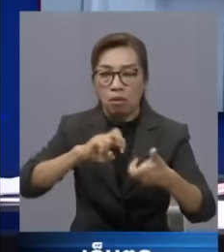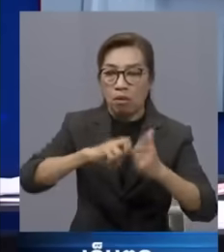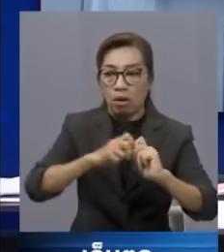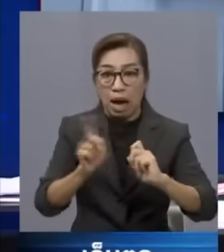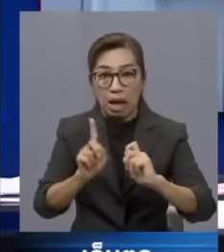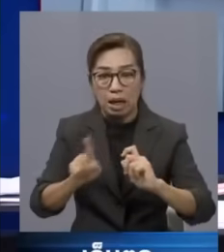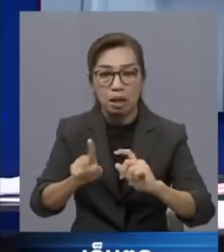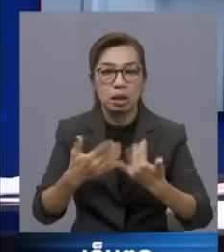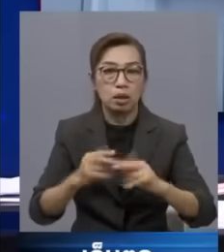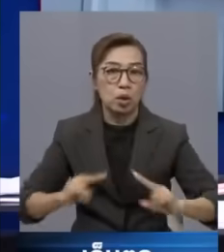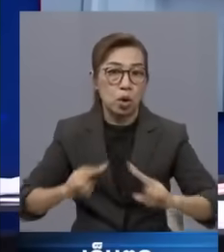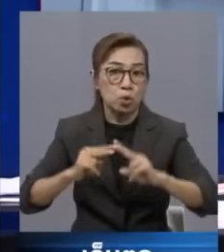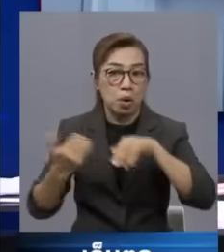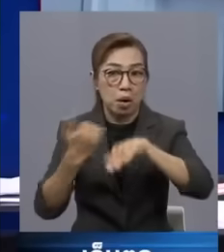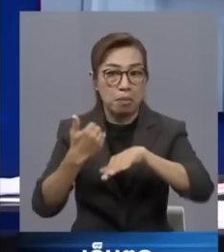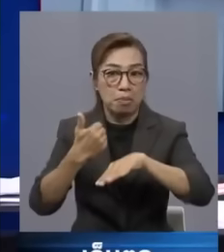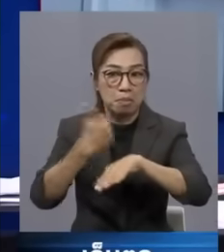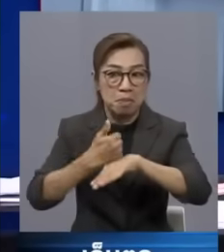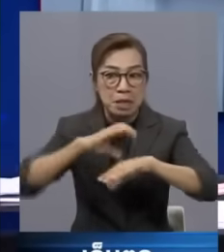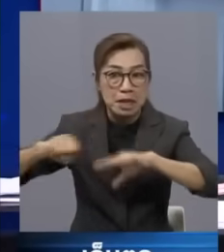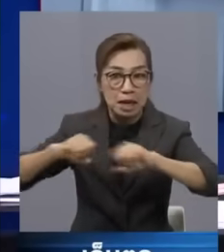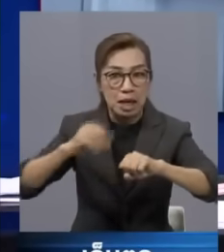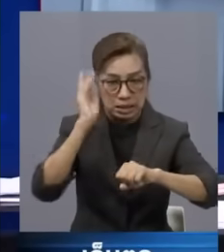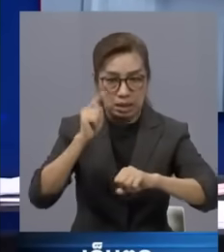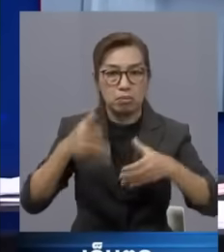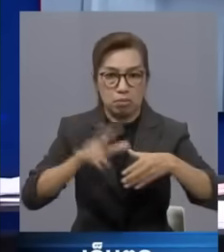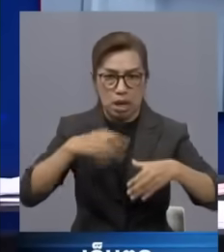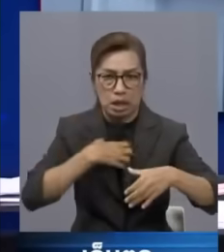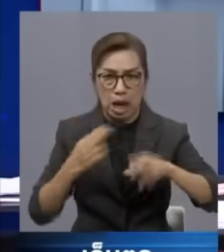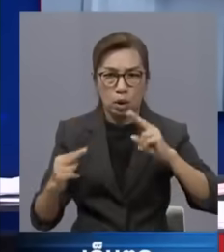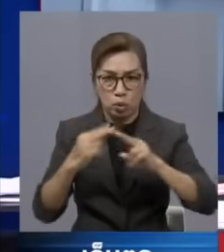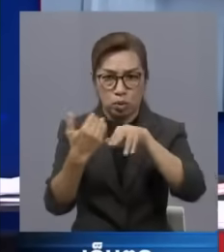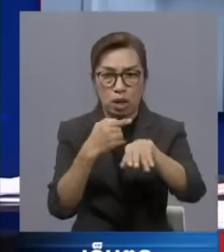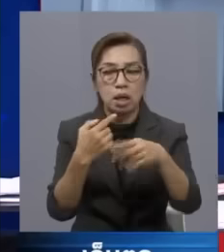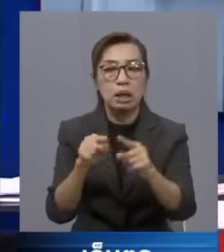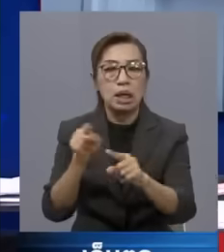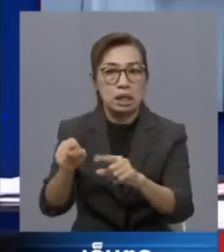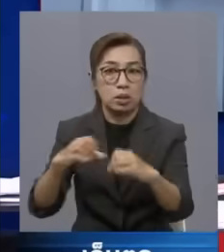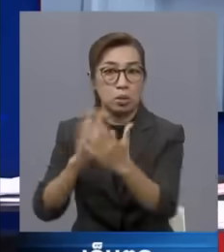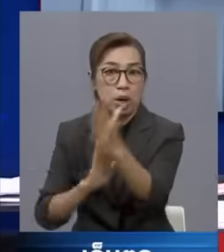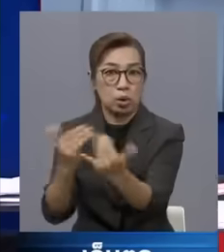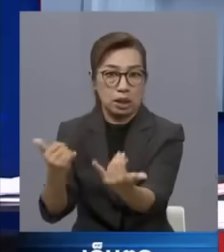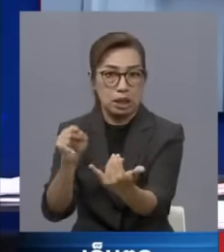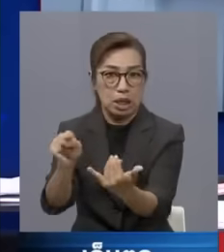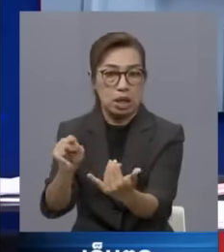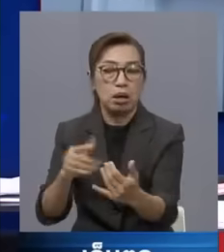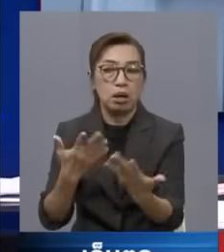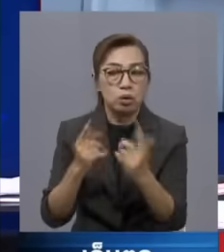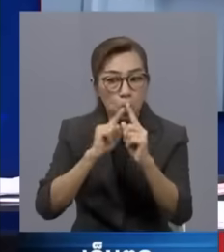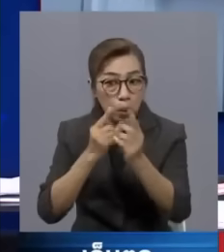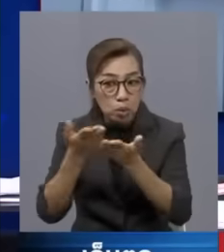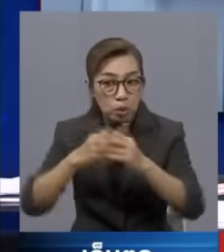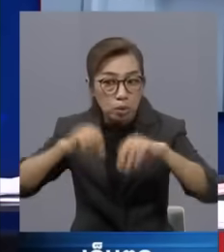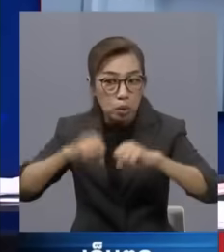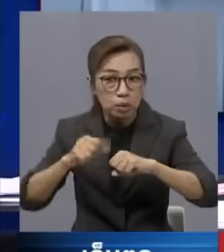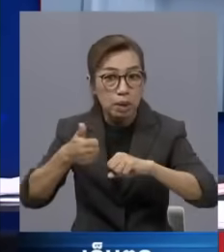คือการแย่งกระทรวงคมนาคมที่เพื่อนถ่ายคาดหวังโดยกระทรวงคมนาคมนั้นเป็นของภูมิใจไทยอยู่เดิมจะเคลียร์เรื่องนี้ลง